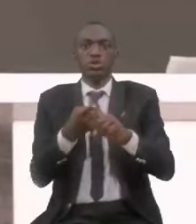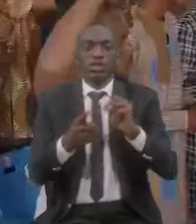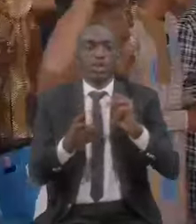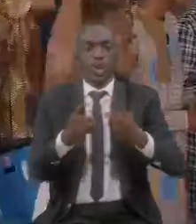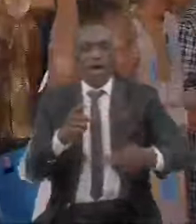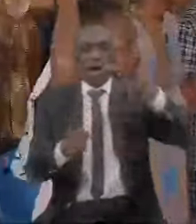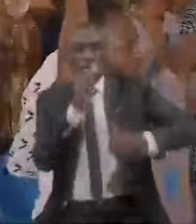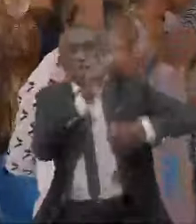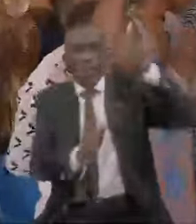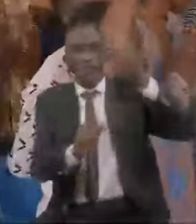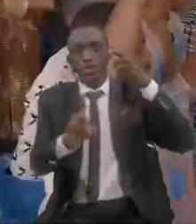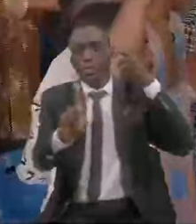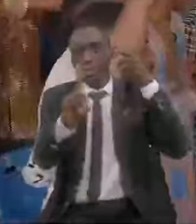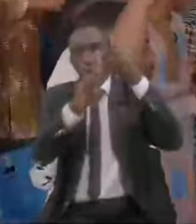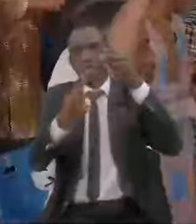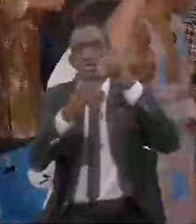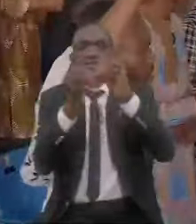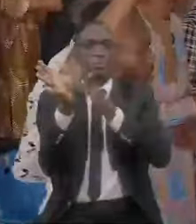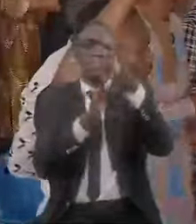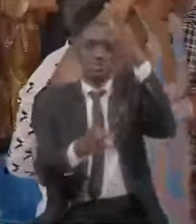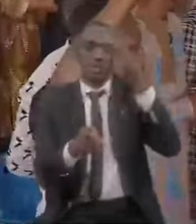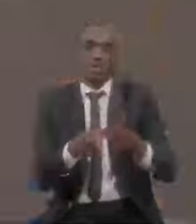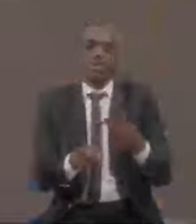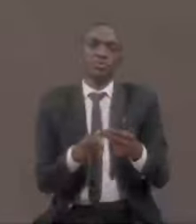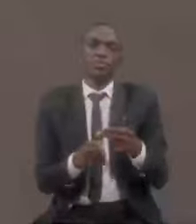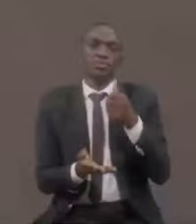plus élevé au nom de Jésus.